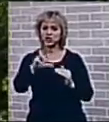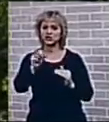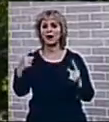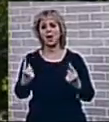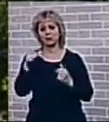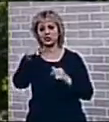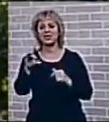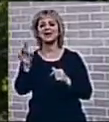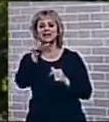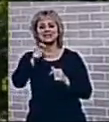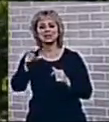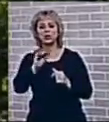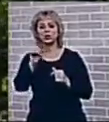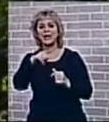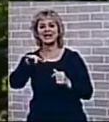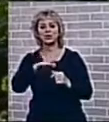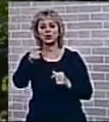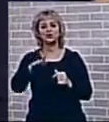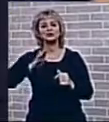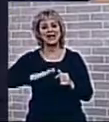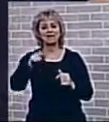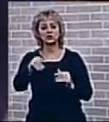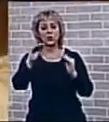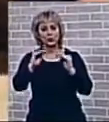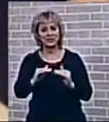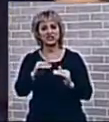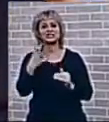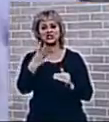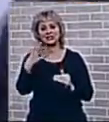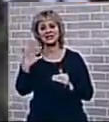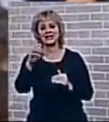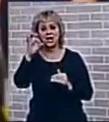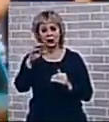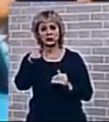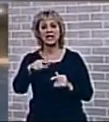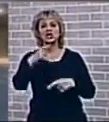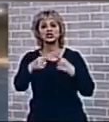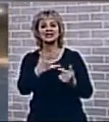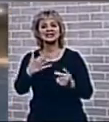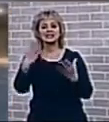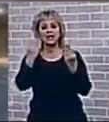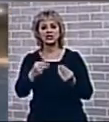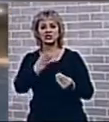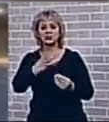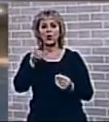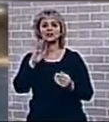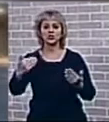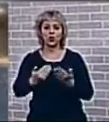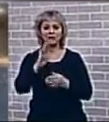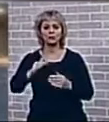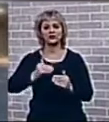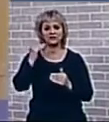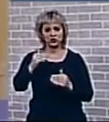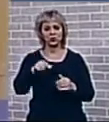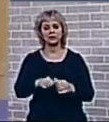обычно. Ростовчанам югу региона придется довольствоваться уменьшением жары на 4 градуса. Но через несколько дней тепло снова зашкалит